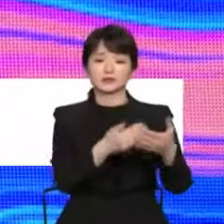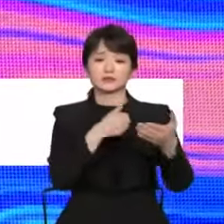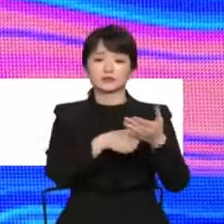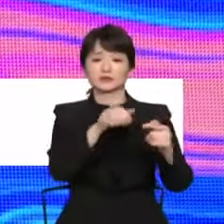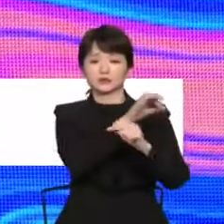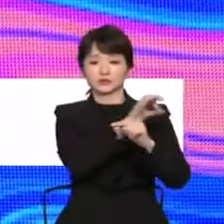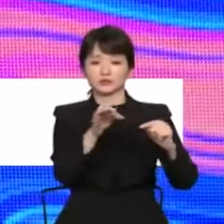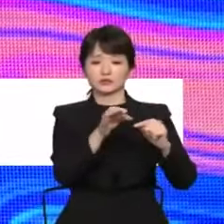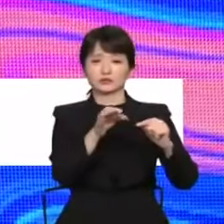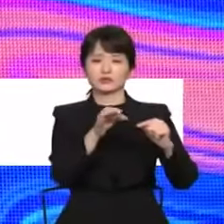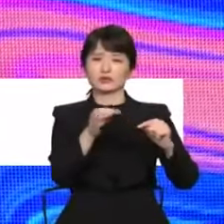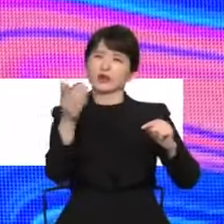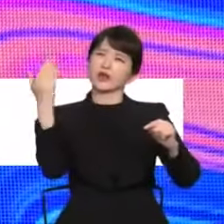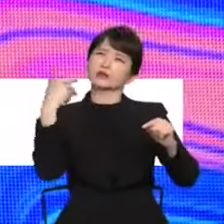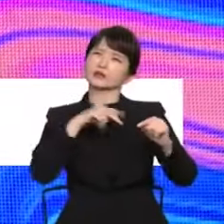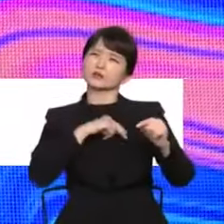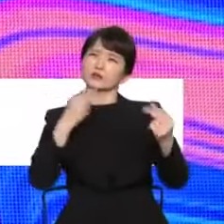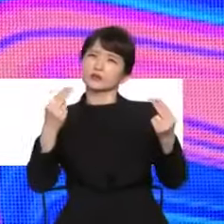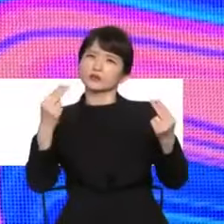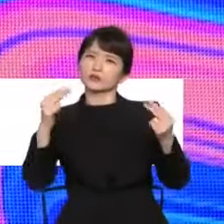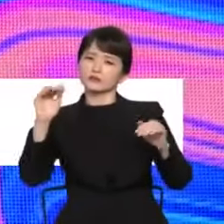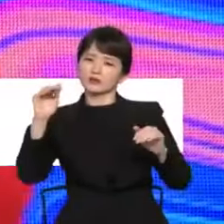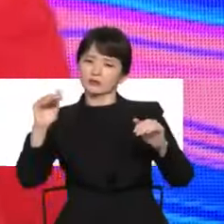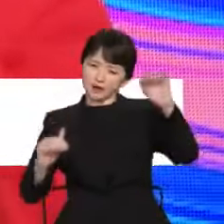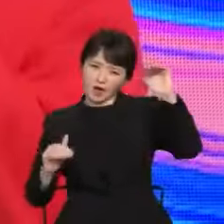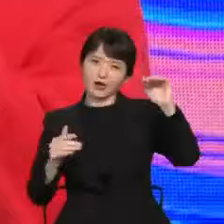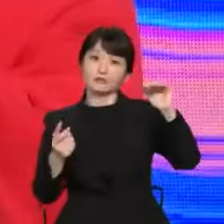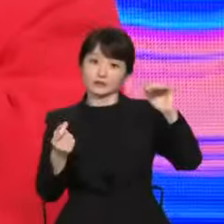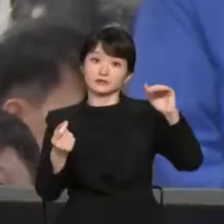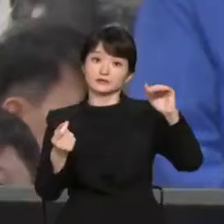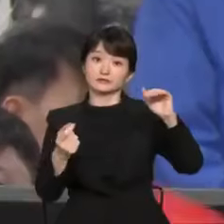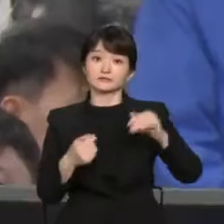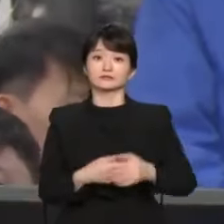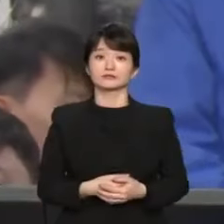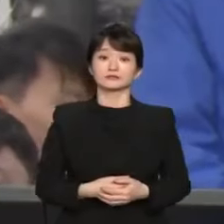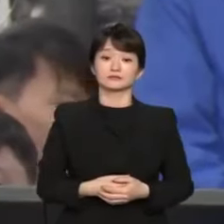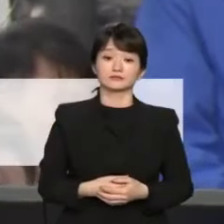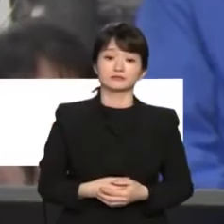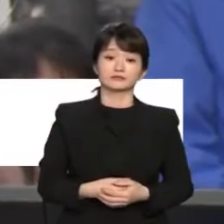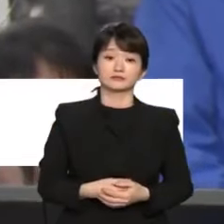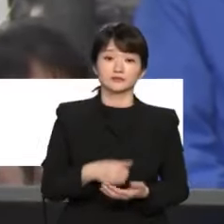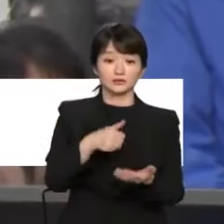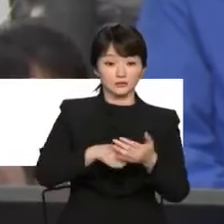사전투표율이 역대 총선 중 가장 높아진 거 아닙니까? 맞습니다. 투표를